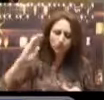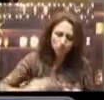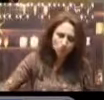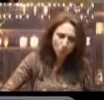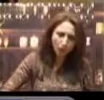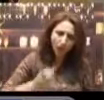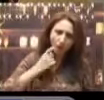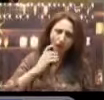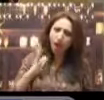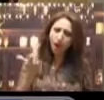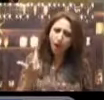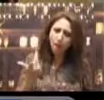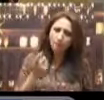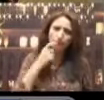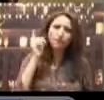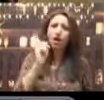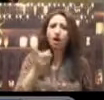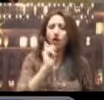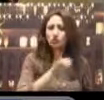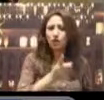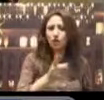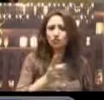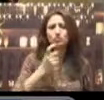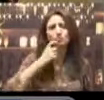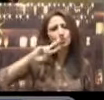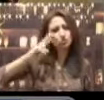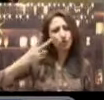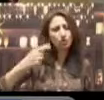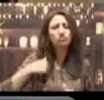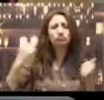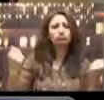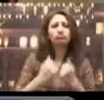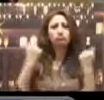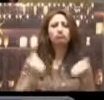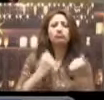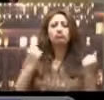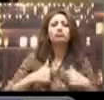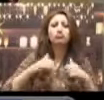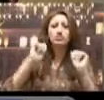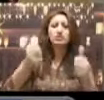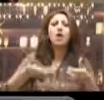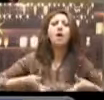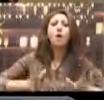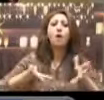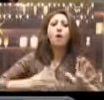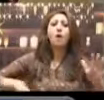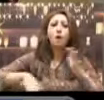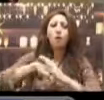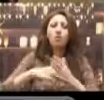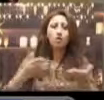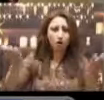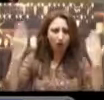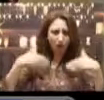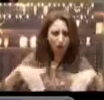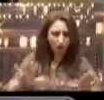قوي، يعني بدات وانا مثلا عندي 11 سنه 12 سنه، ومش هسبق الاحداث، بس الحلم ده انتهى عند 19 سنه